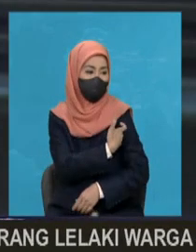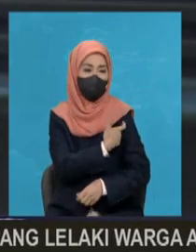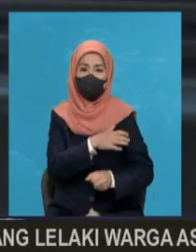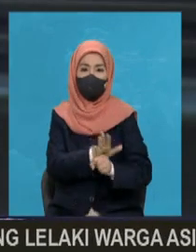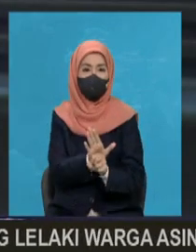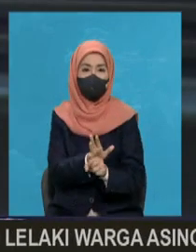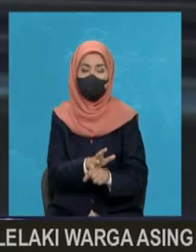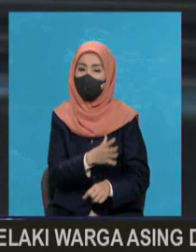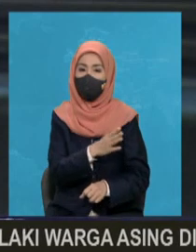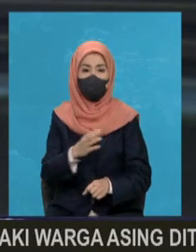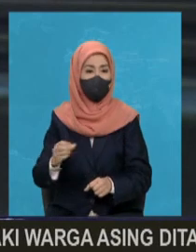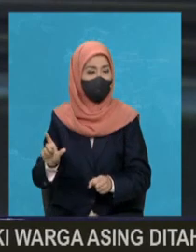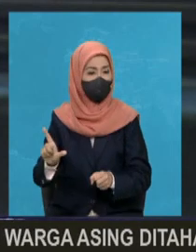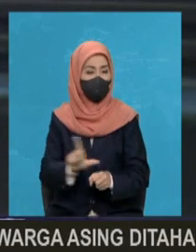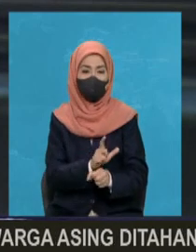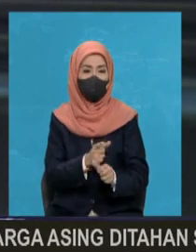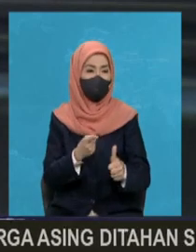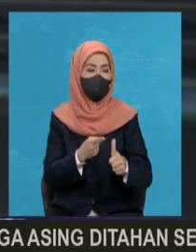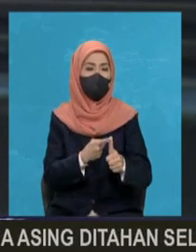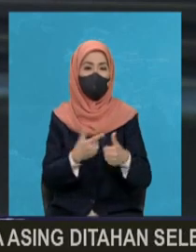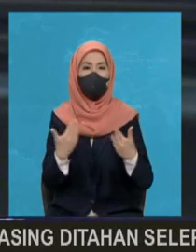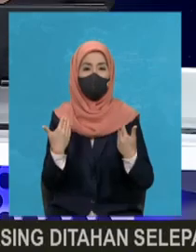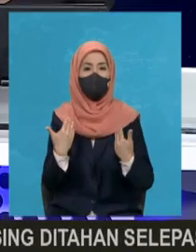belum melengkapkan beximco with